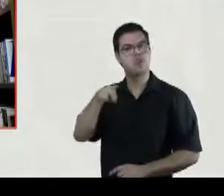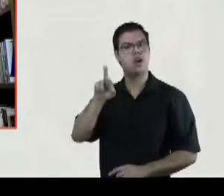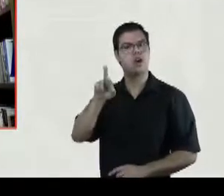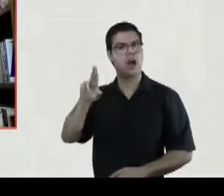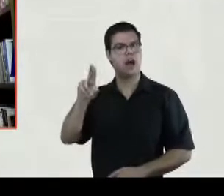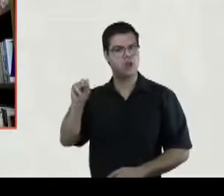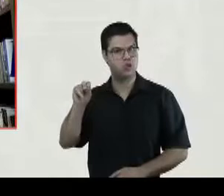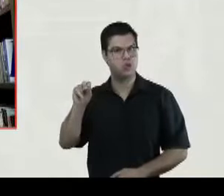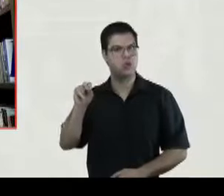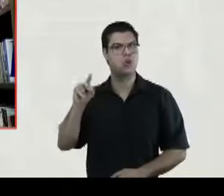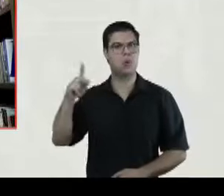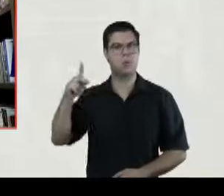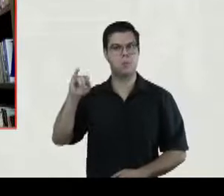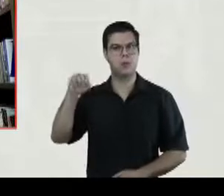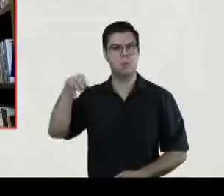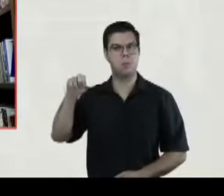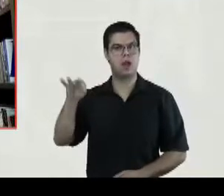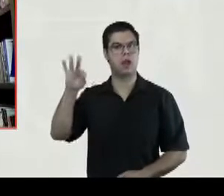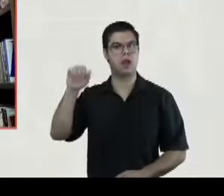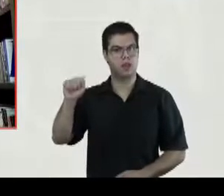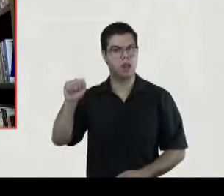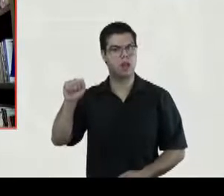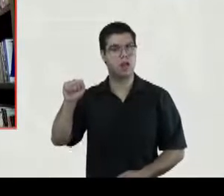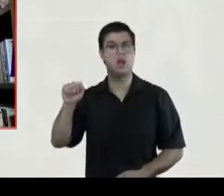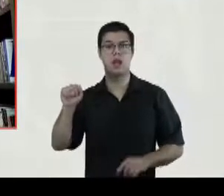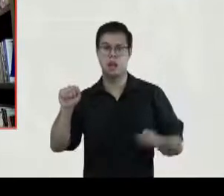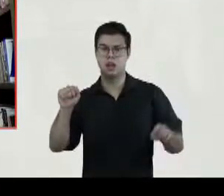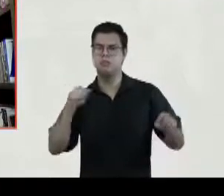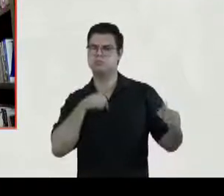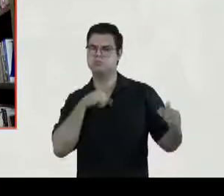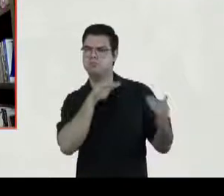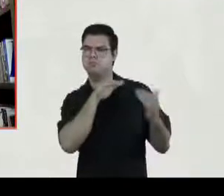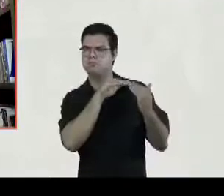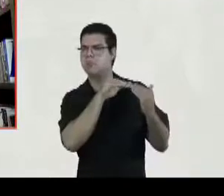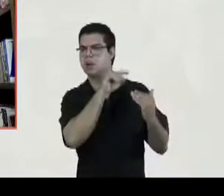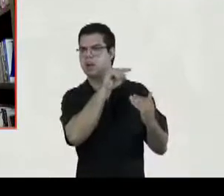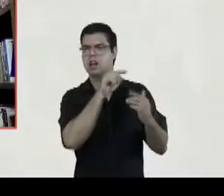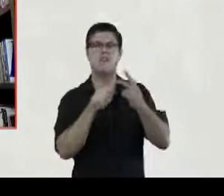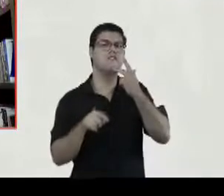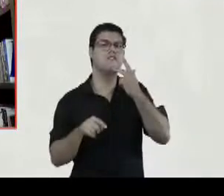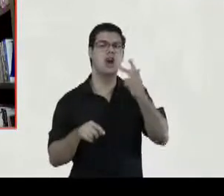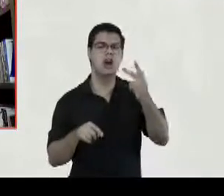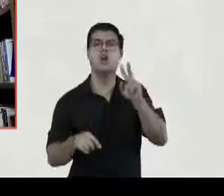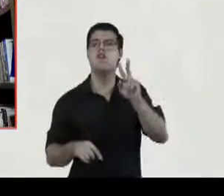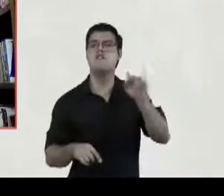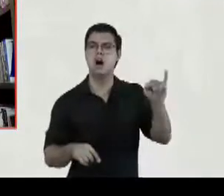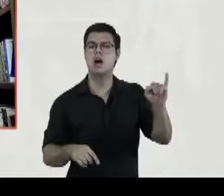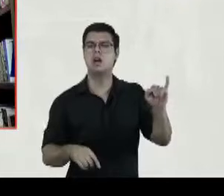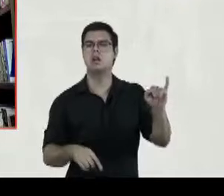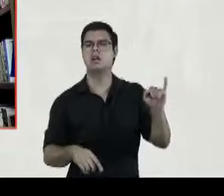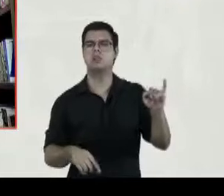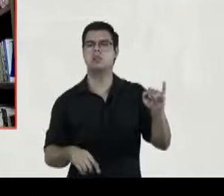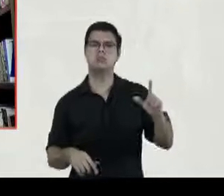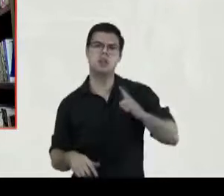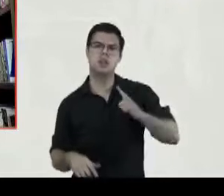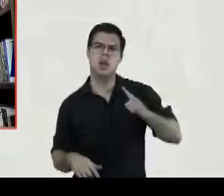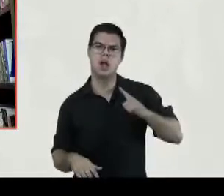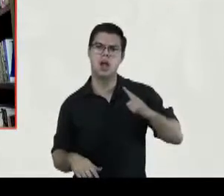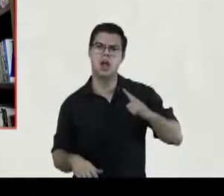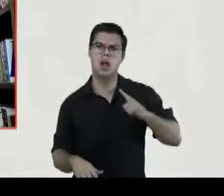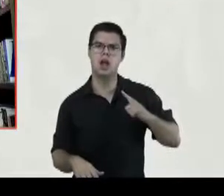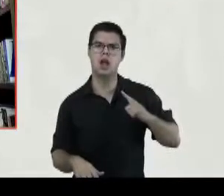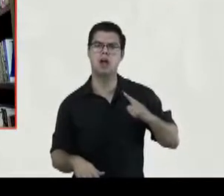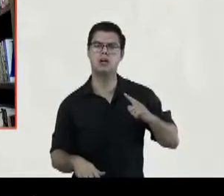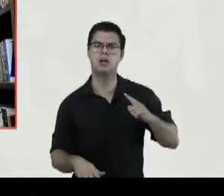reale, Materielle eine lange Zeit koexistieren werden. Und was wir jetzt erleben, ist, dass sich